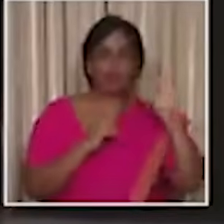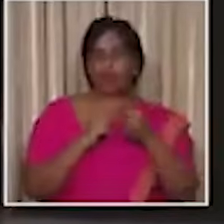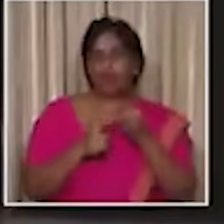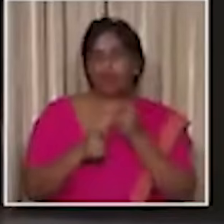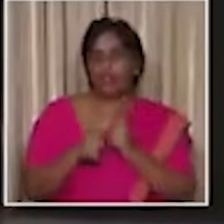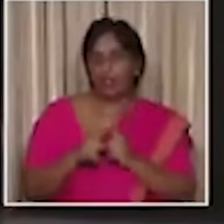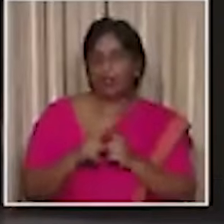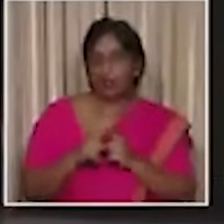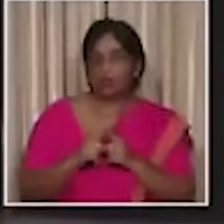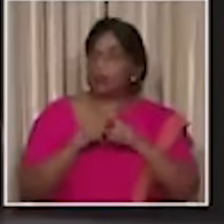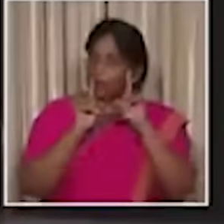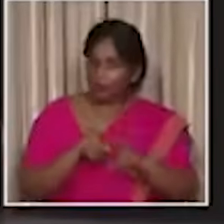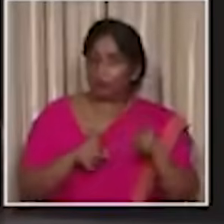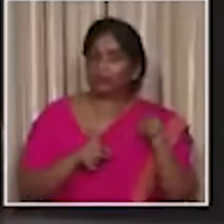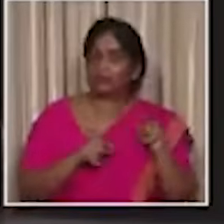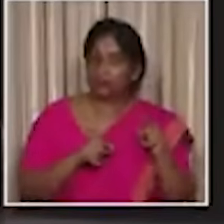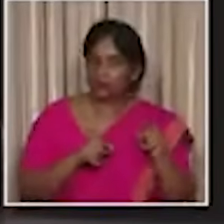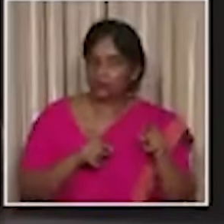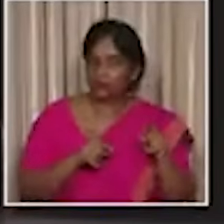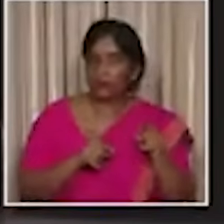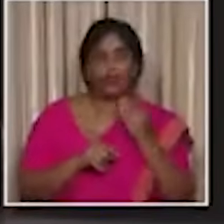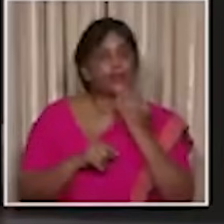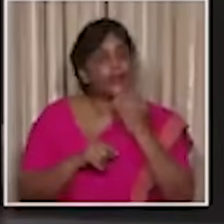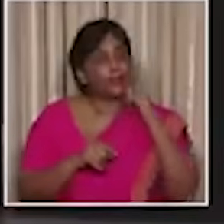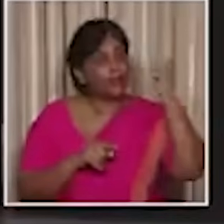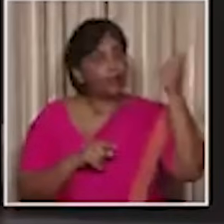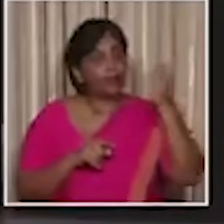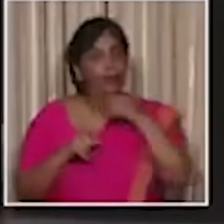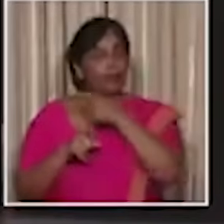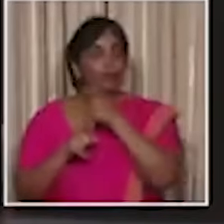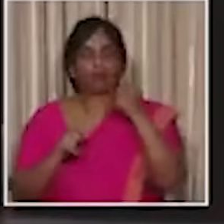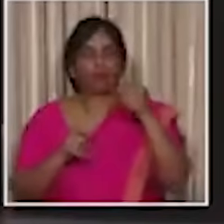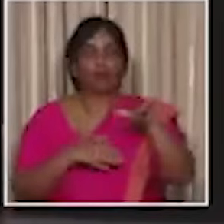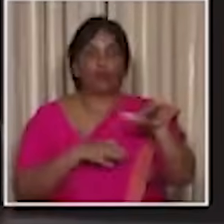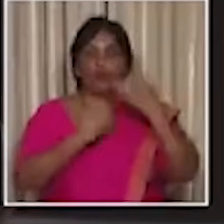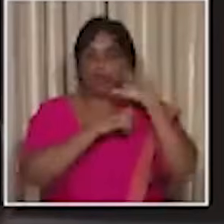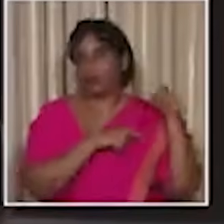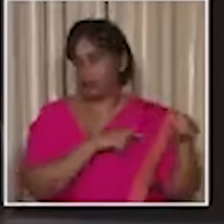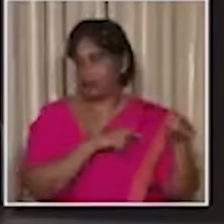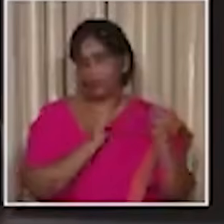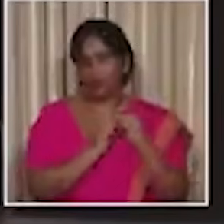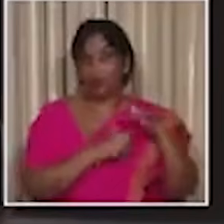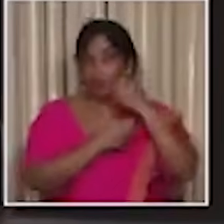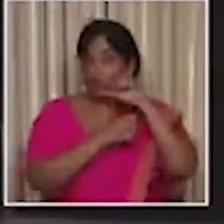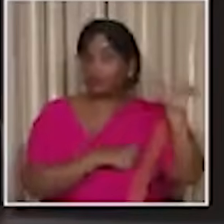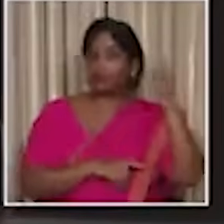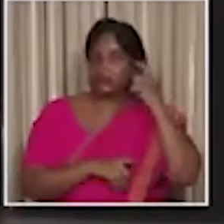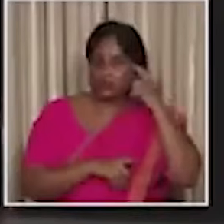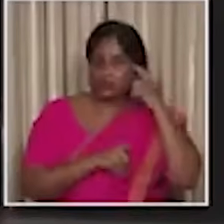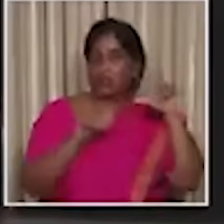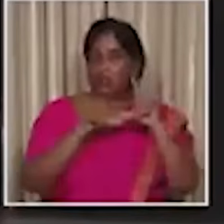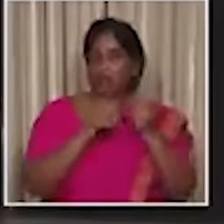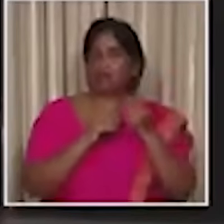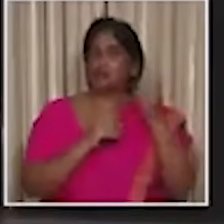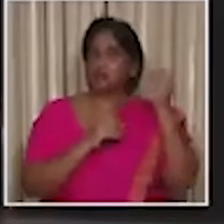කිව්වා. ඒ වගේ ඇමරිකාවේ මිලයි මේ මිලයි ඒව භූවිද්‍යායකේ කටයුතු. භූවිද්‍යායක දැනගන්න ඕනේ ස්පෝට් ලයිසන් එක